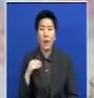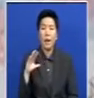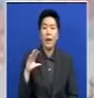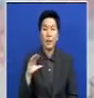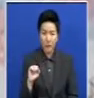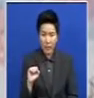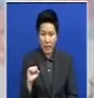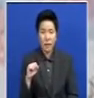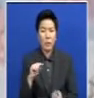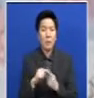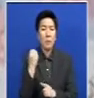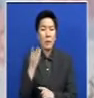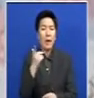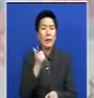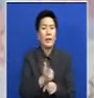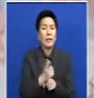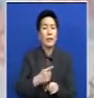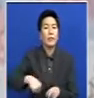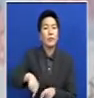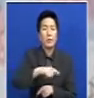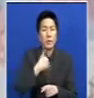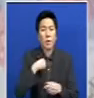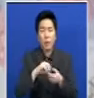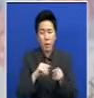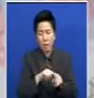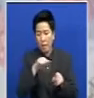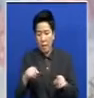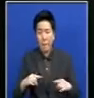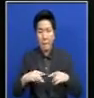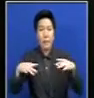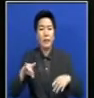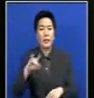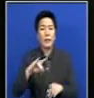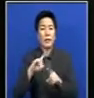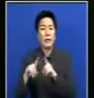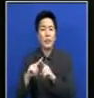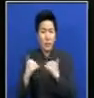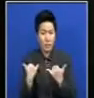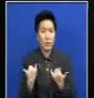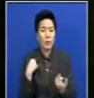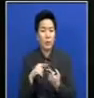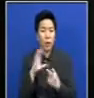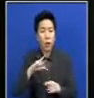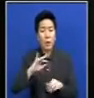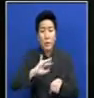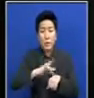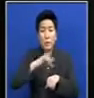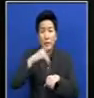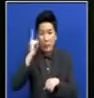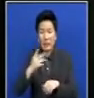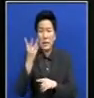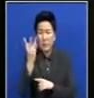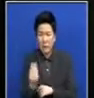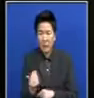500,000 ตัวส่วนใหญ่ถูกเลี้ยงในฟาร์มและมีการผสมข้ามสายพันธุ์กับปศุสัตว์ขณะที่ควายไบซันในธรรมชาติหล